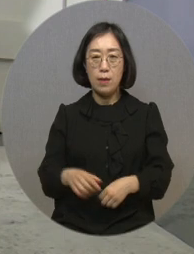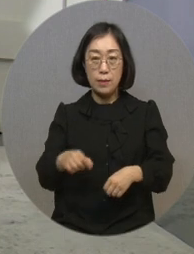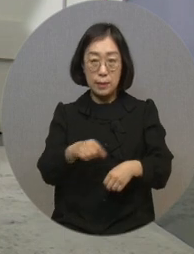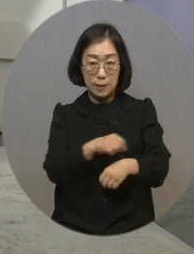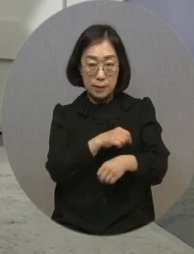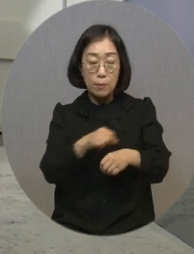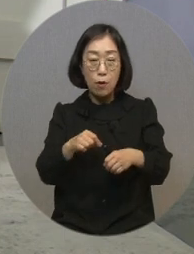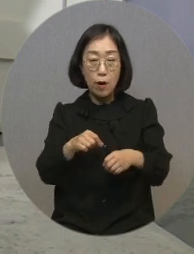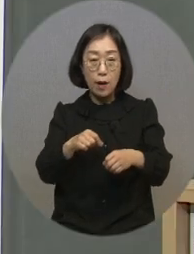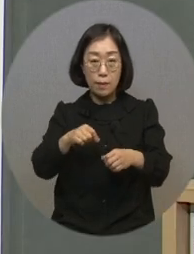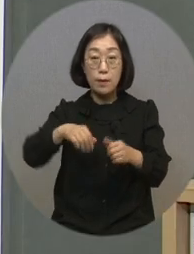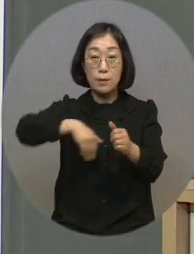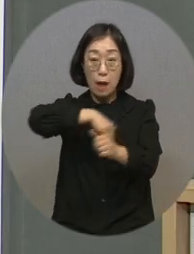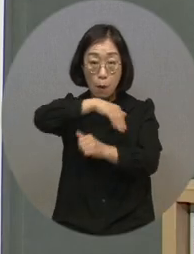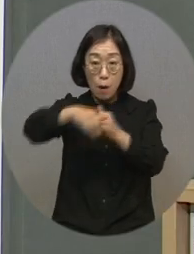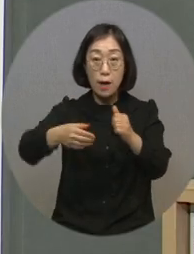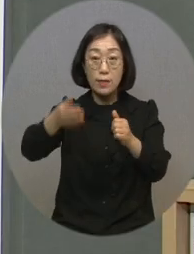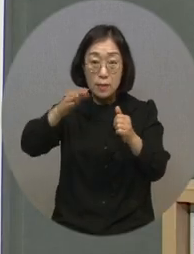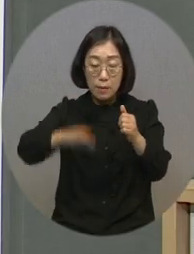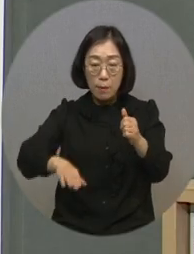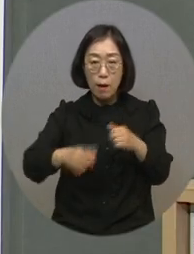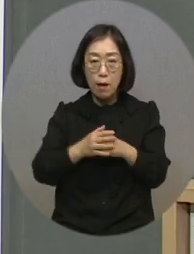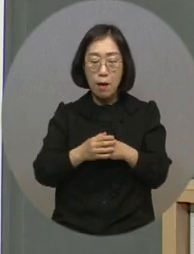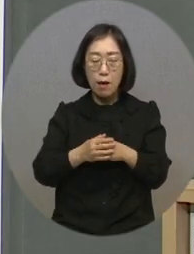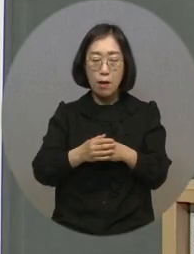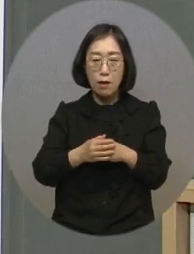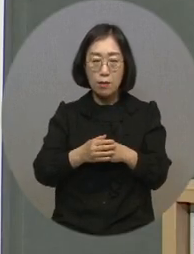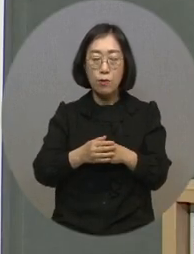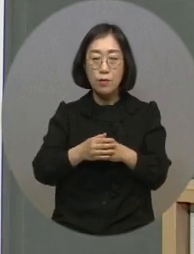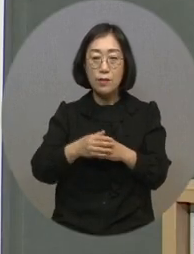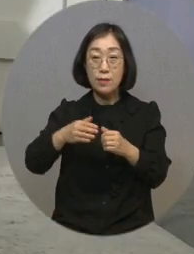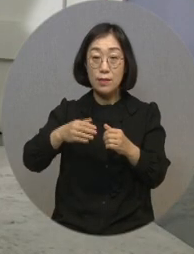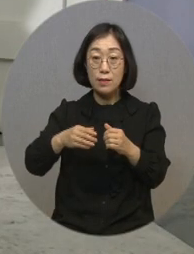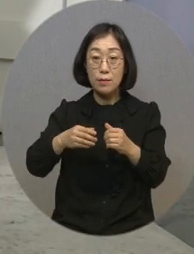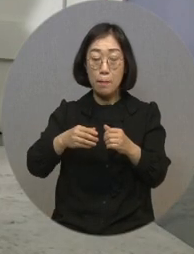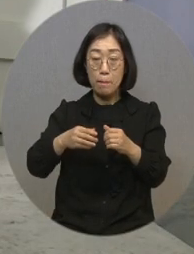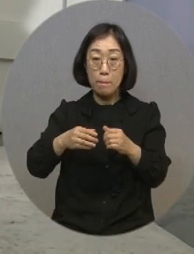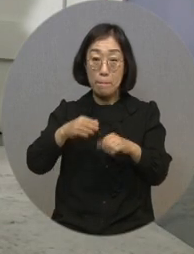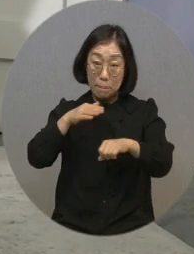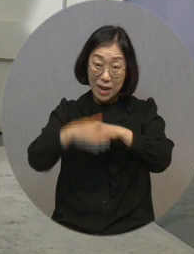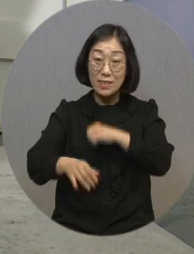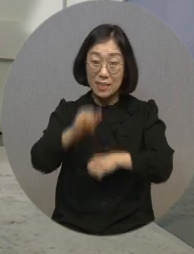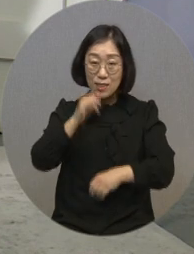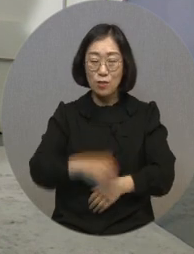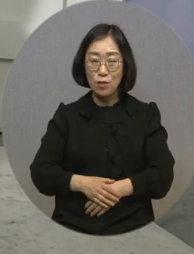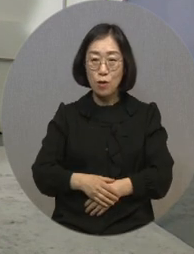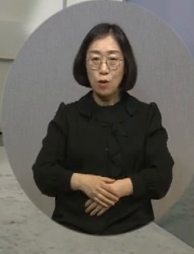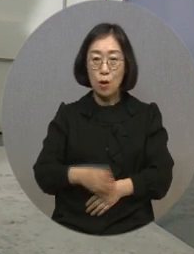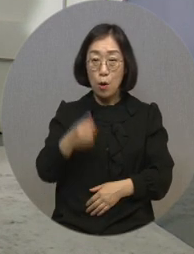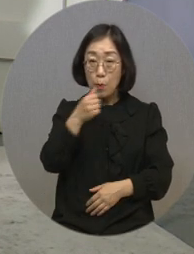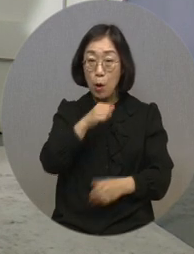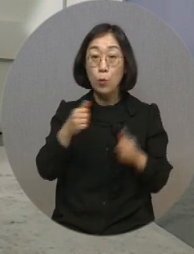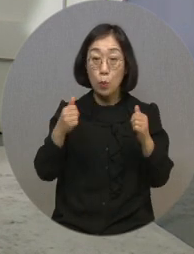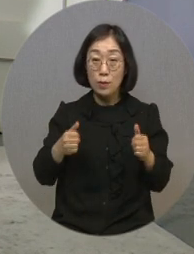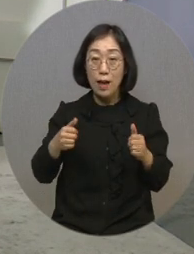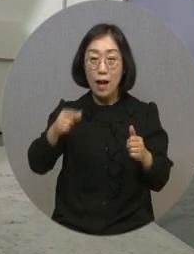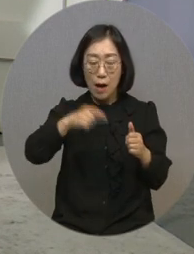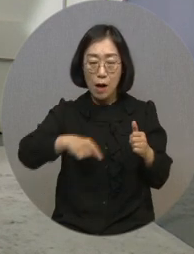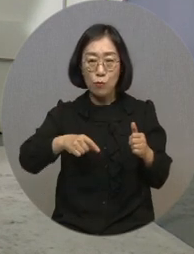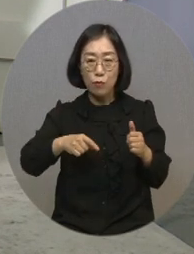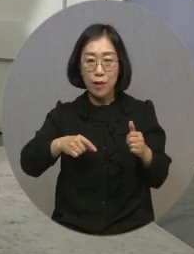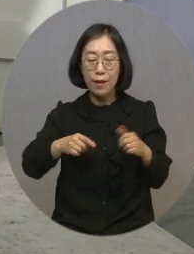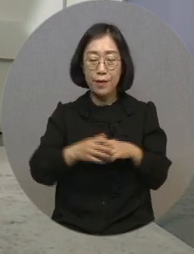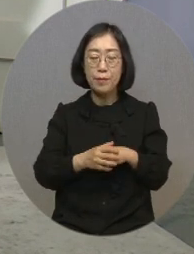특별한 케이스지만은 관례가 있었군요. 예, 그 전부터 좀 그러니까 있었습니다. 변호사 중에 좀